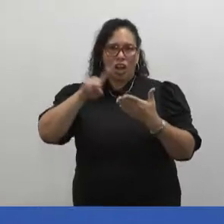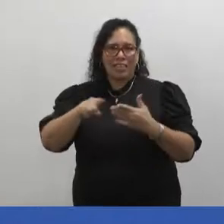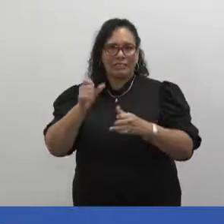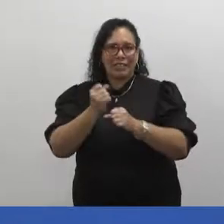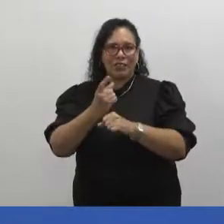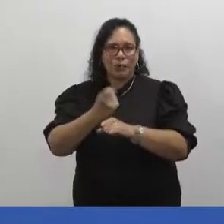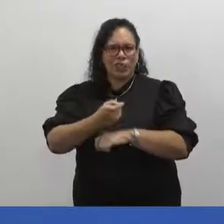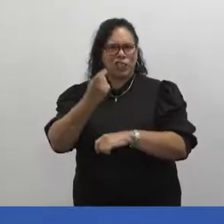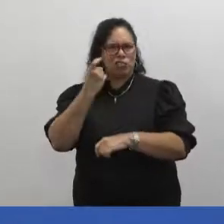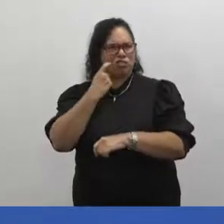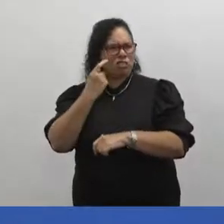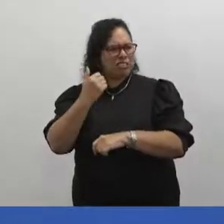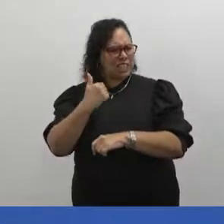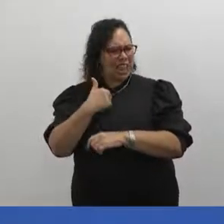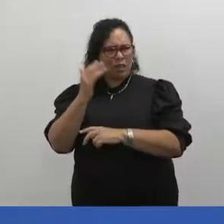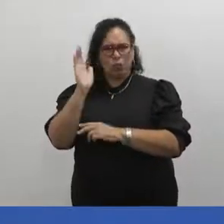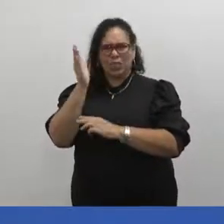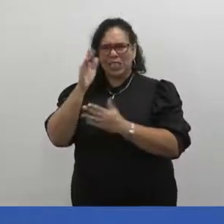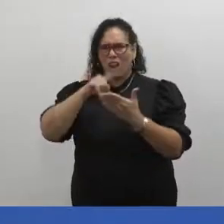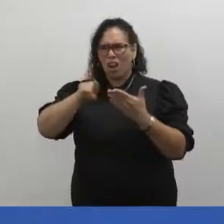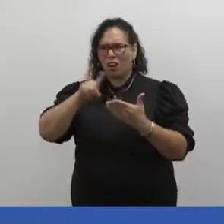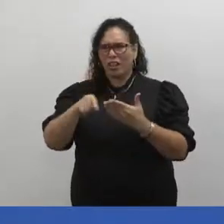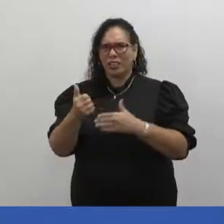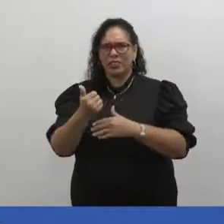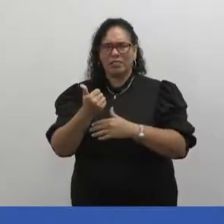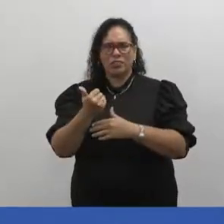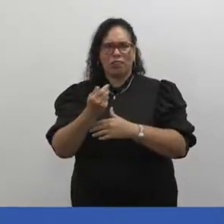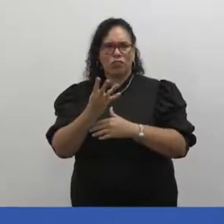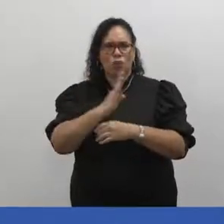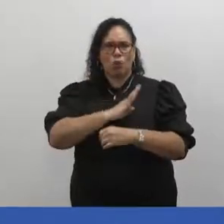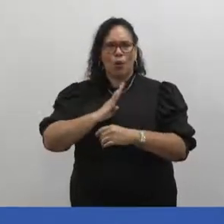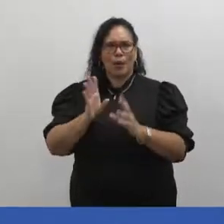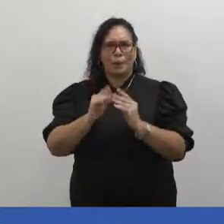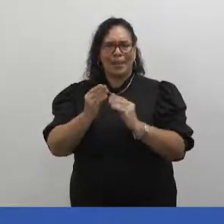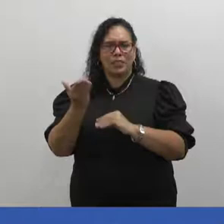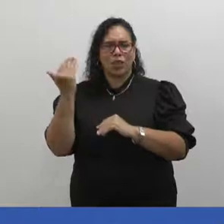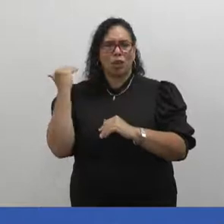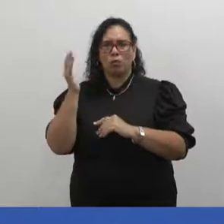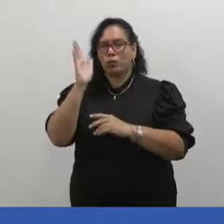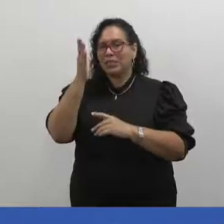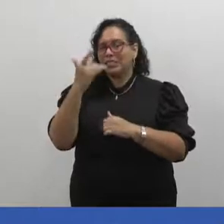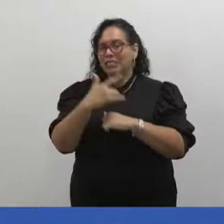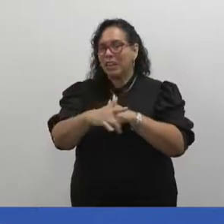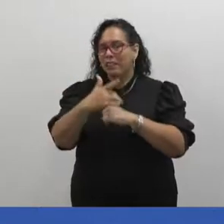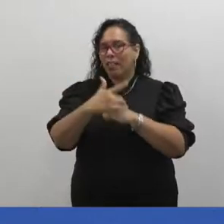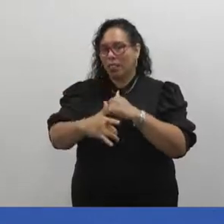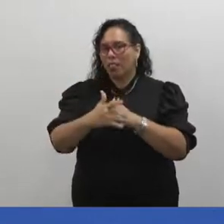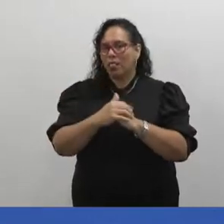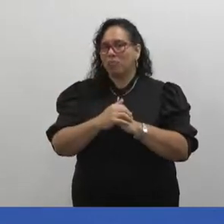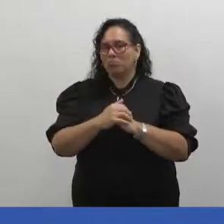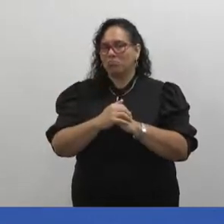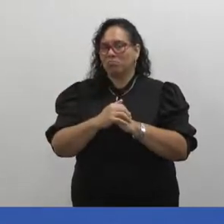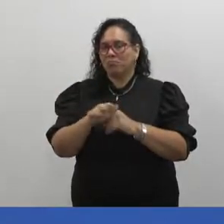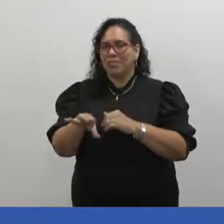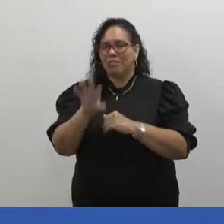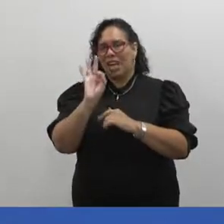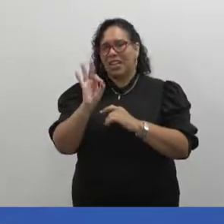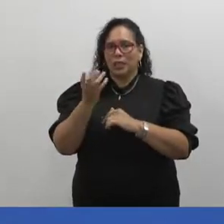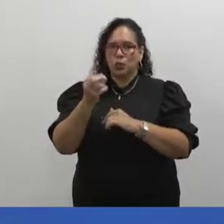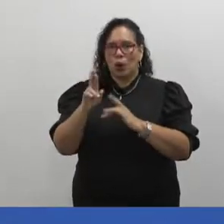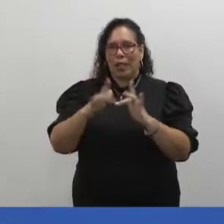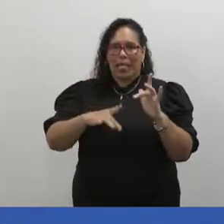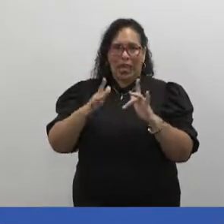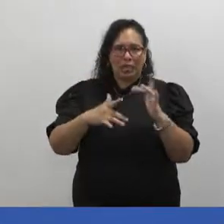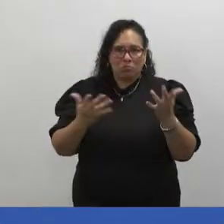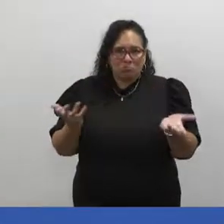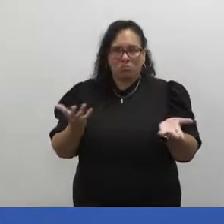trong po ca phần đất mưa lang wing từ lơ hơi rành vật thổ bỏ sala ca thôi ở đây nâng cứ dừng